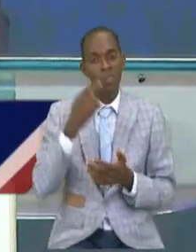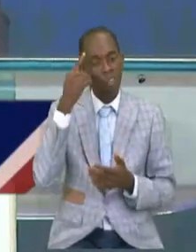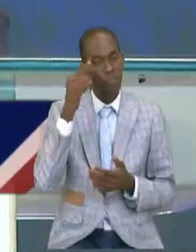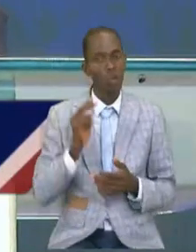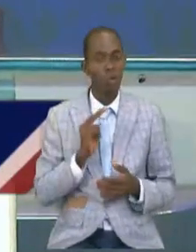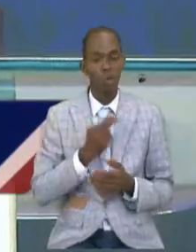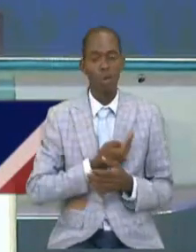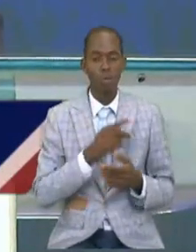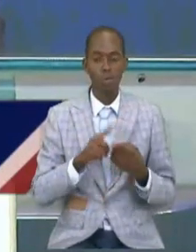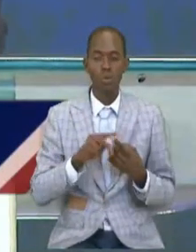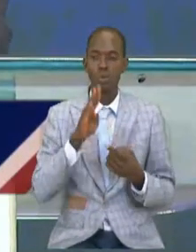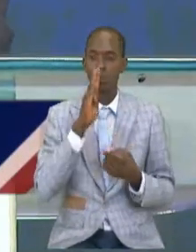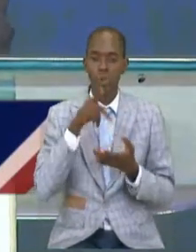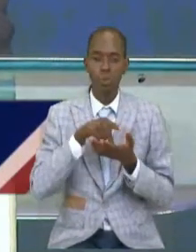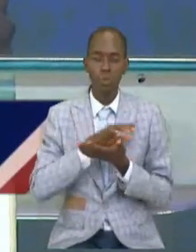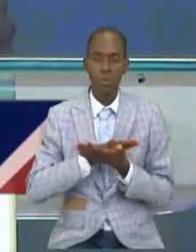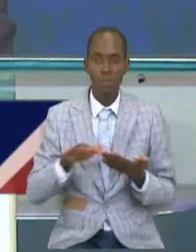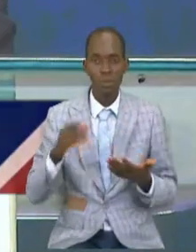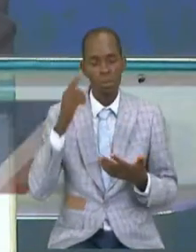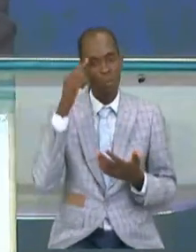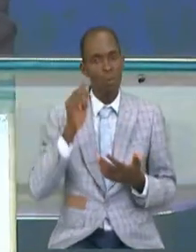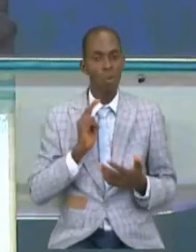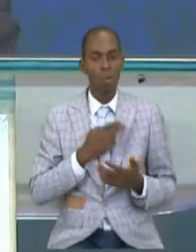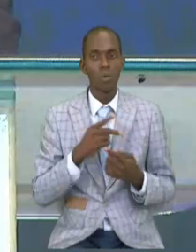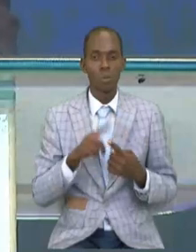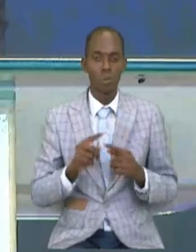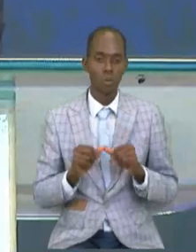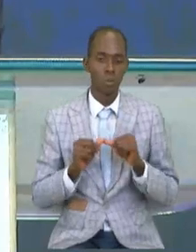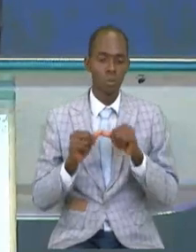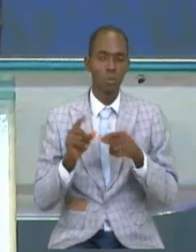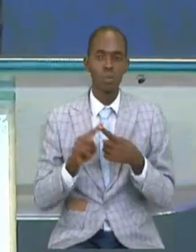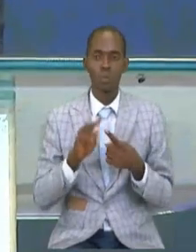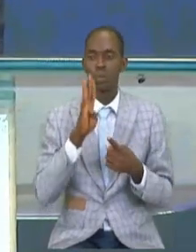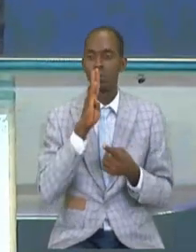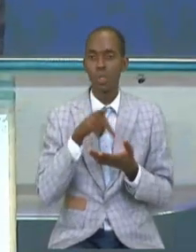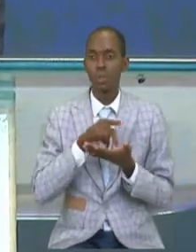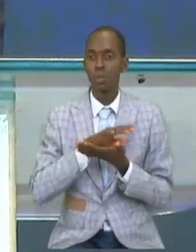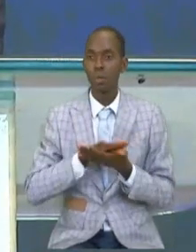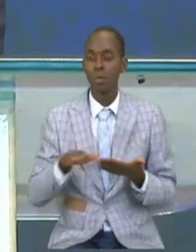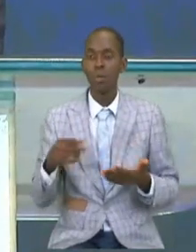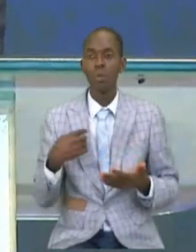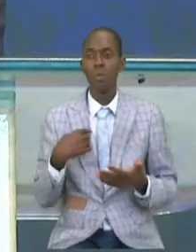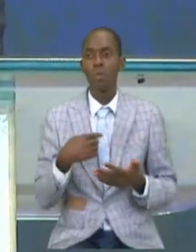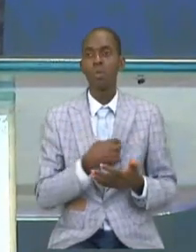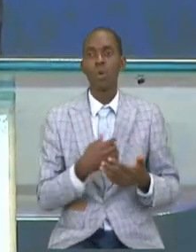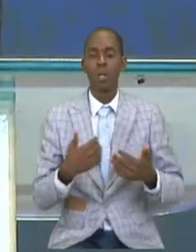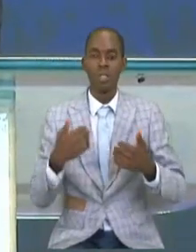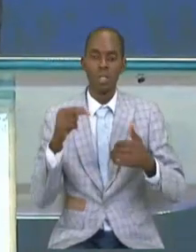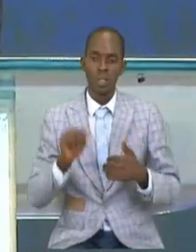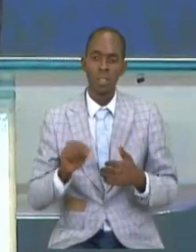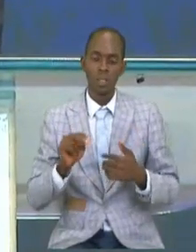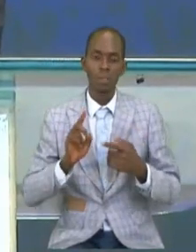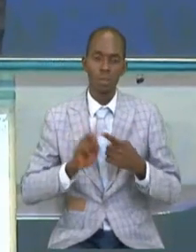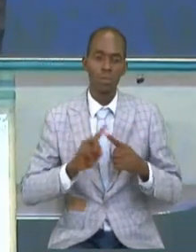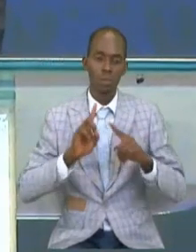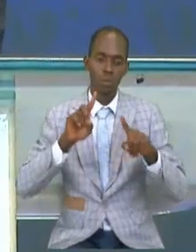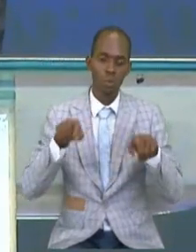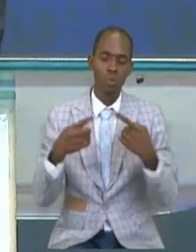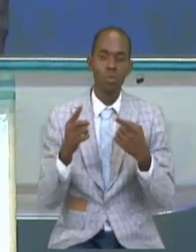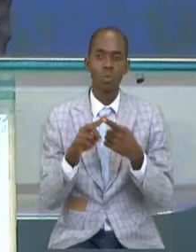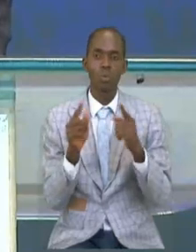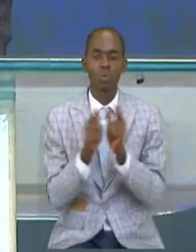que pour que nous soyons purifiés et rester purs, nous devons